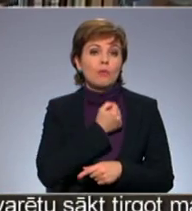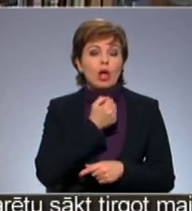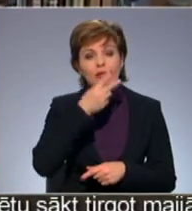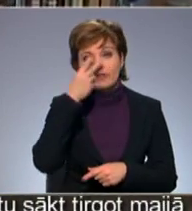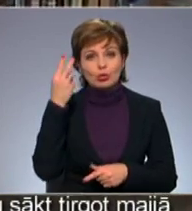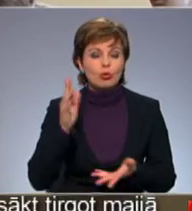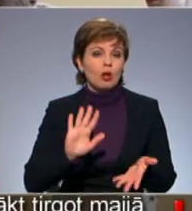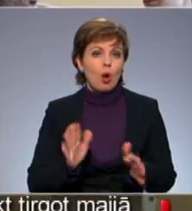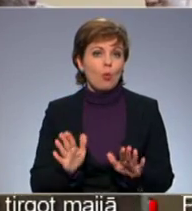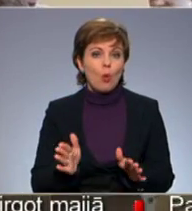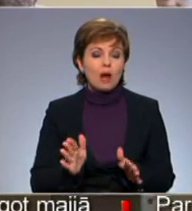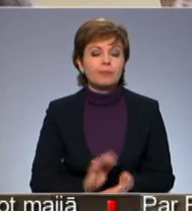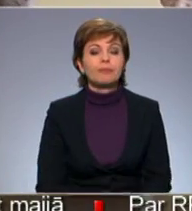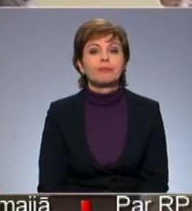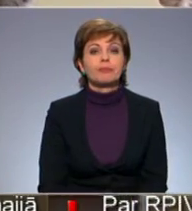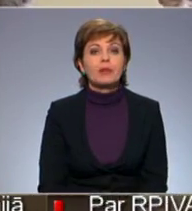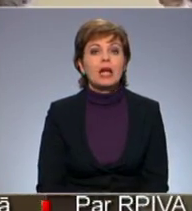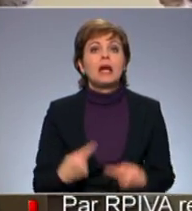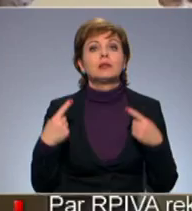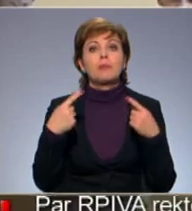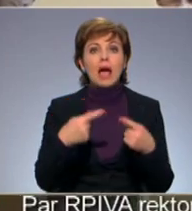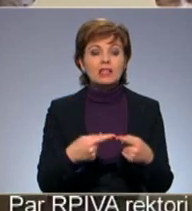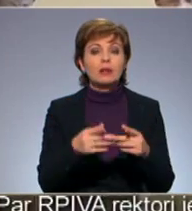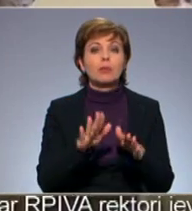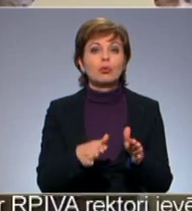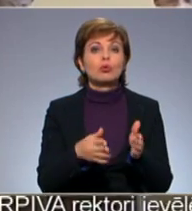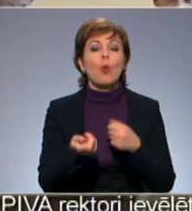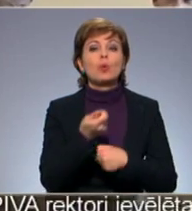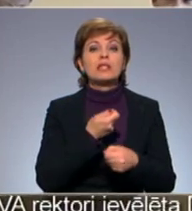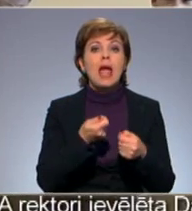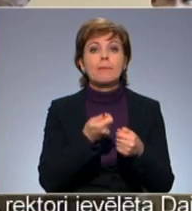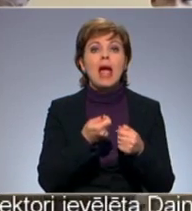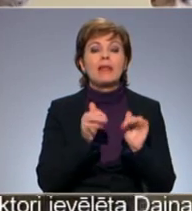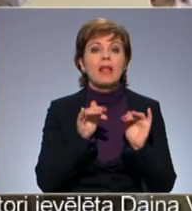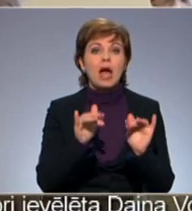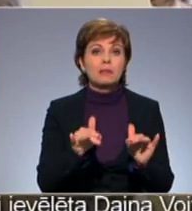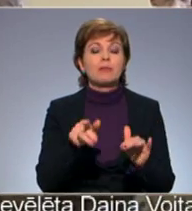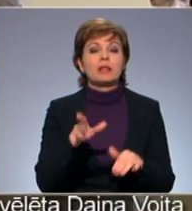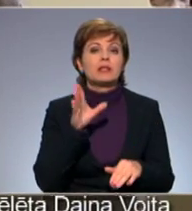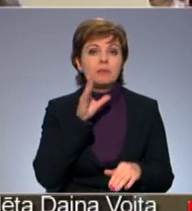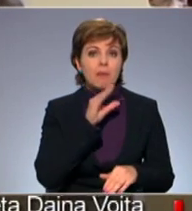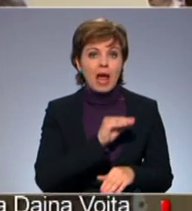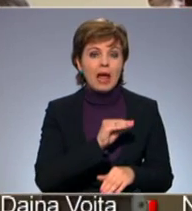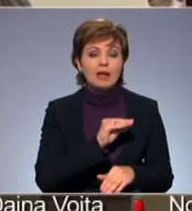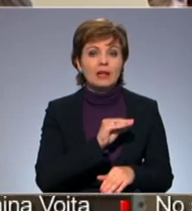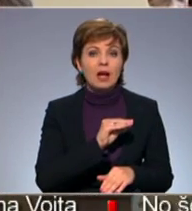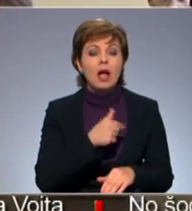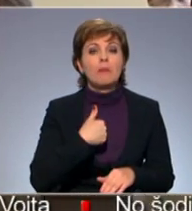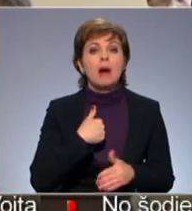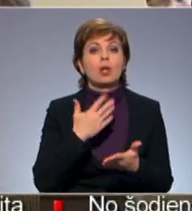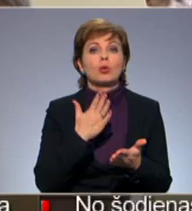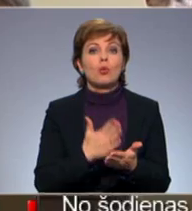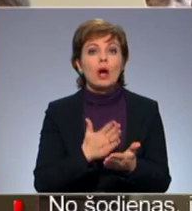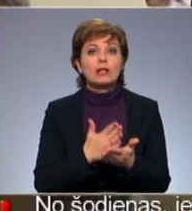vai kaut ko tam līdzīgi. Es domāju, perspektīvākais būtu uzņēmēt darbību. Ļoti daudz, domāju, ka ir spējīgi uz to. Un man arī